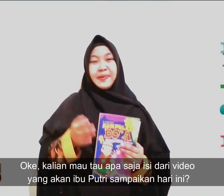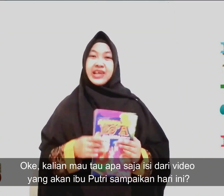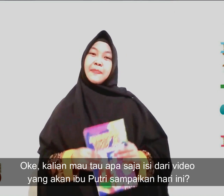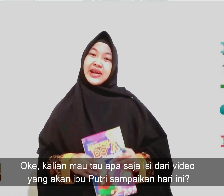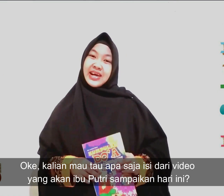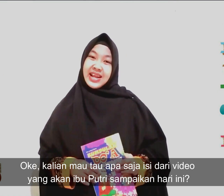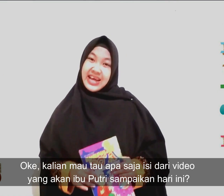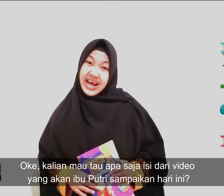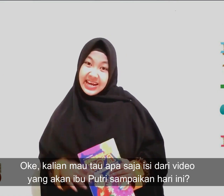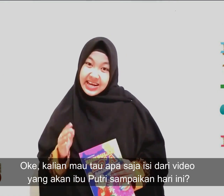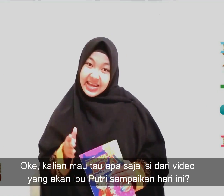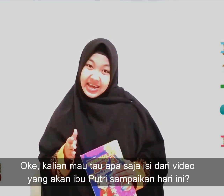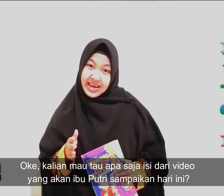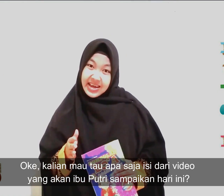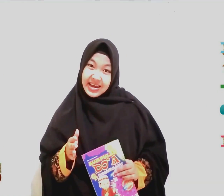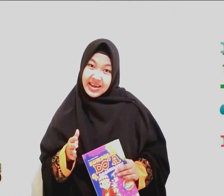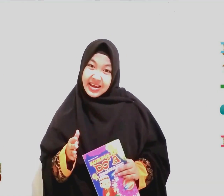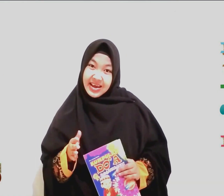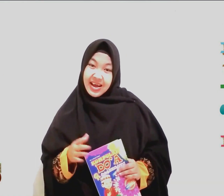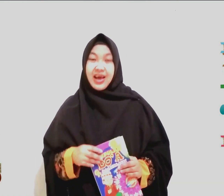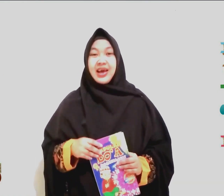Ibu Putri sampaikan kepada kalian hari ini?